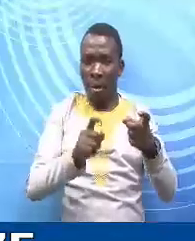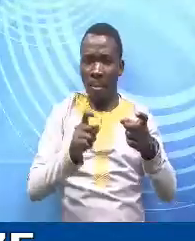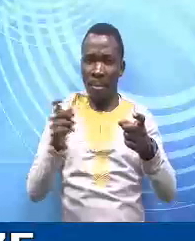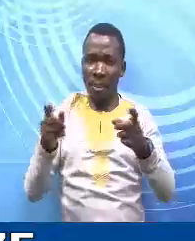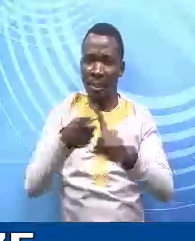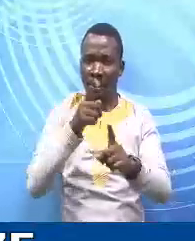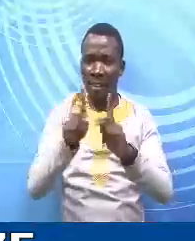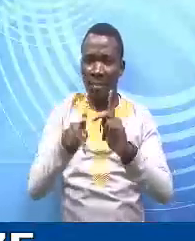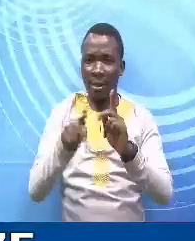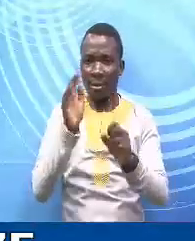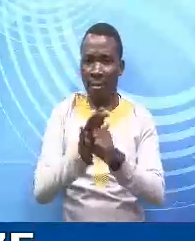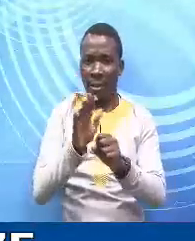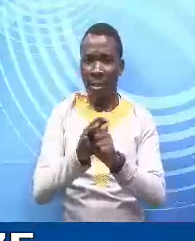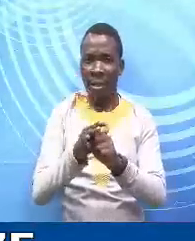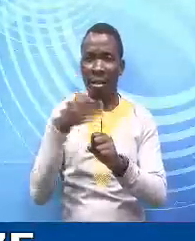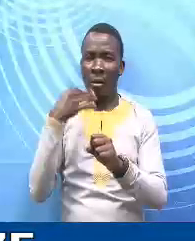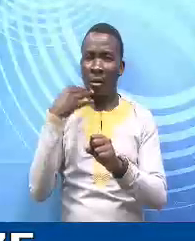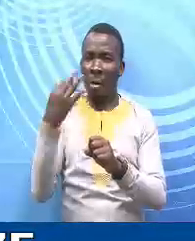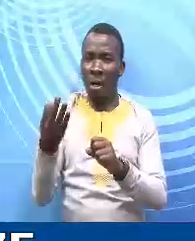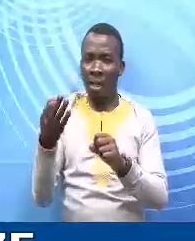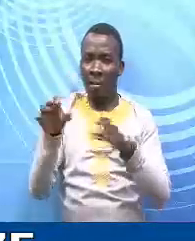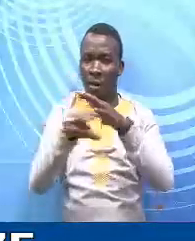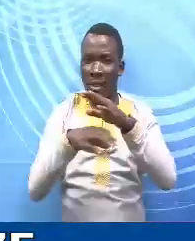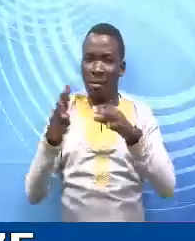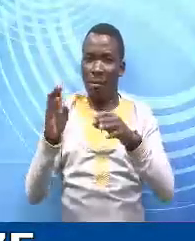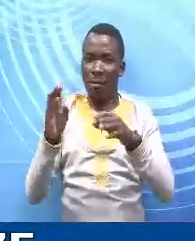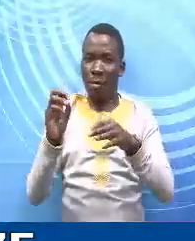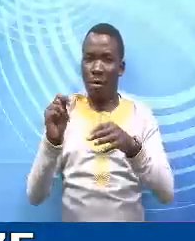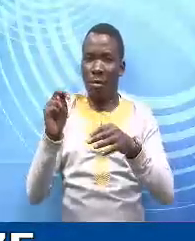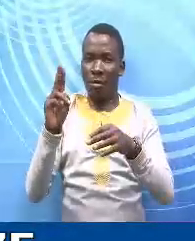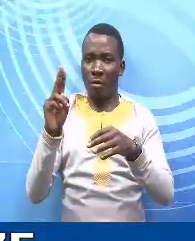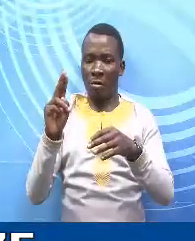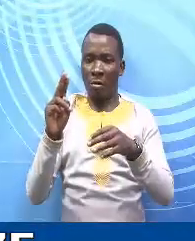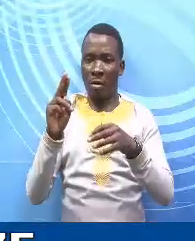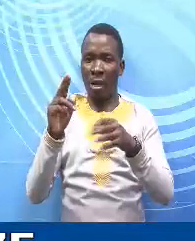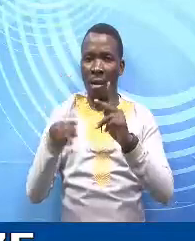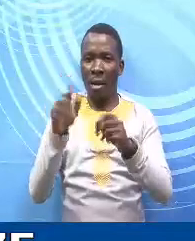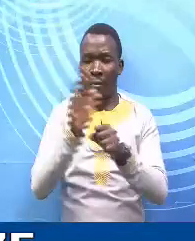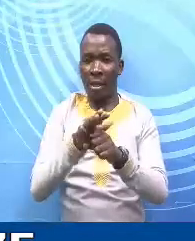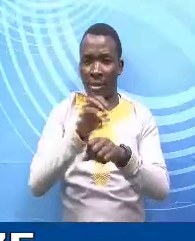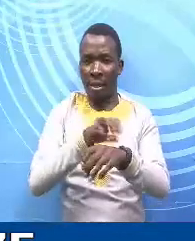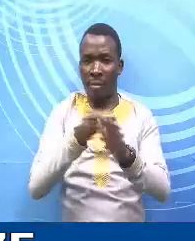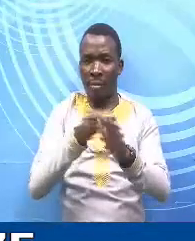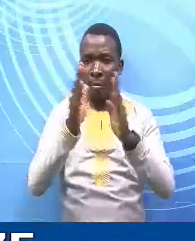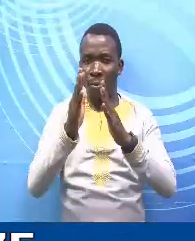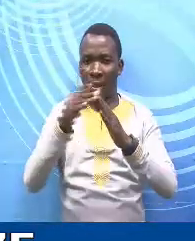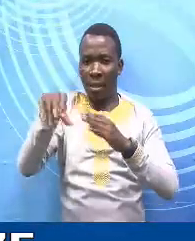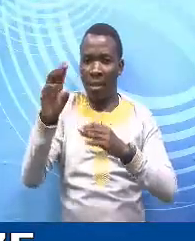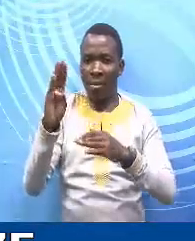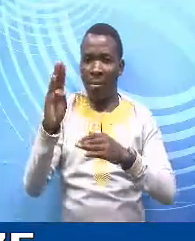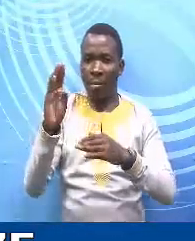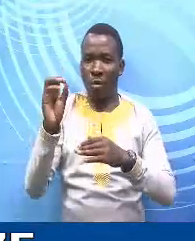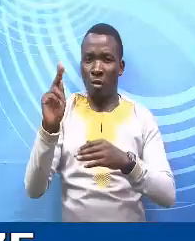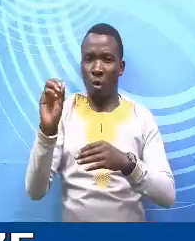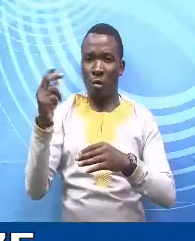benshi ku wa gatatu ubwo ni ku munsi w'ejo guverinoma w'agace ka Borno yasuye abantu benshi bakomeretse mu mujyi wa Maiduguri Boko Haram